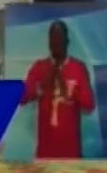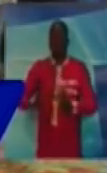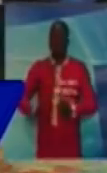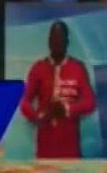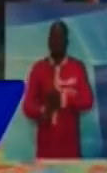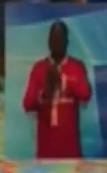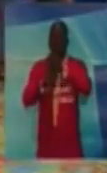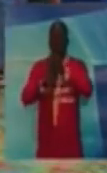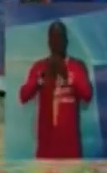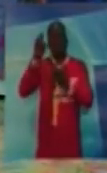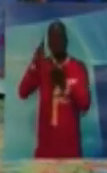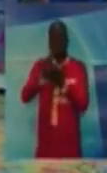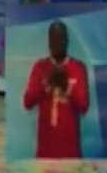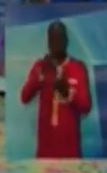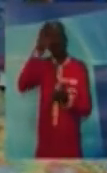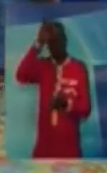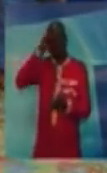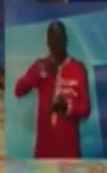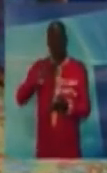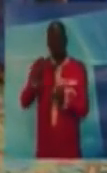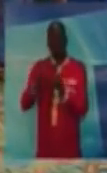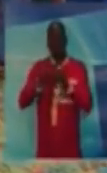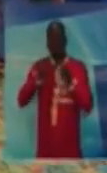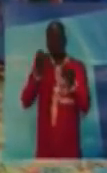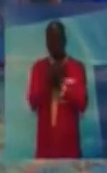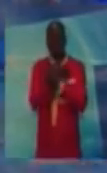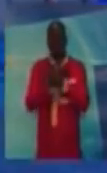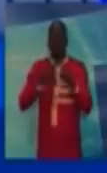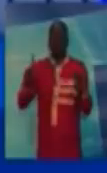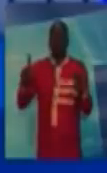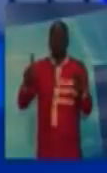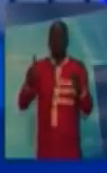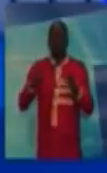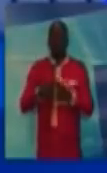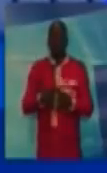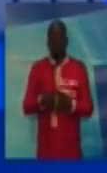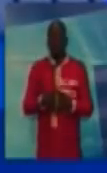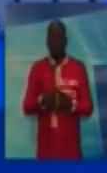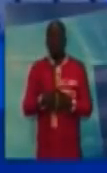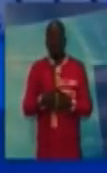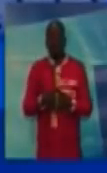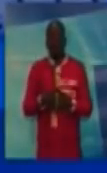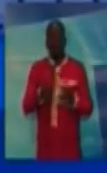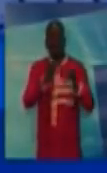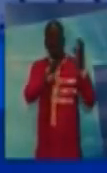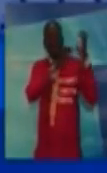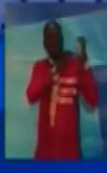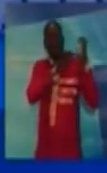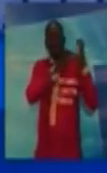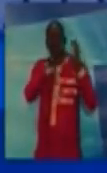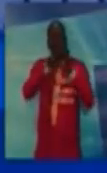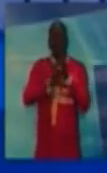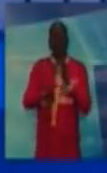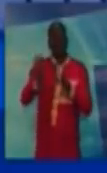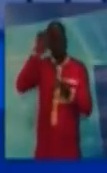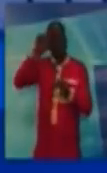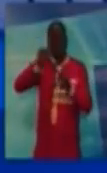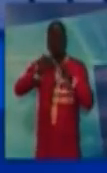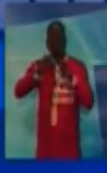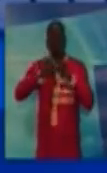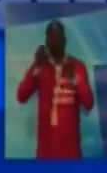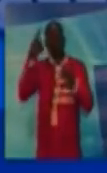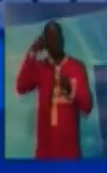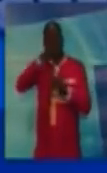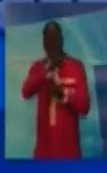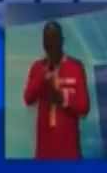sécurité, les droits de l'homme et la liberté de presse. Chargé de réguler les médias au Burkina,